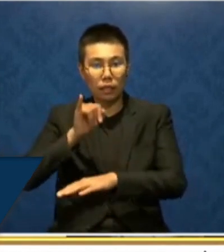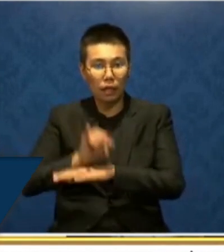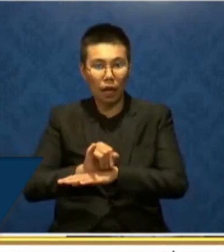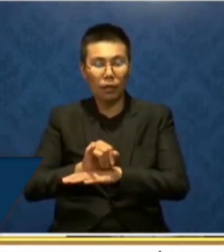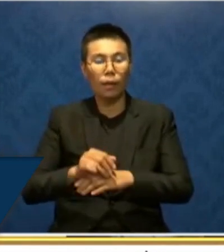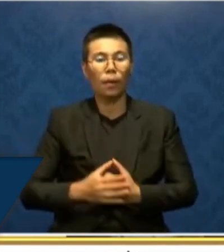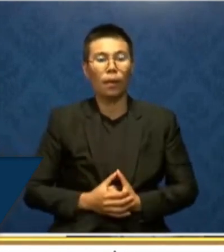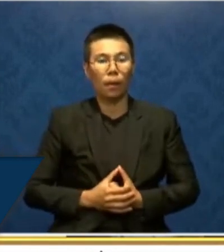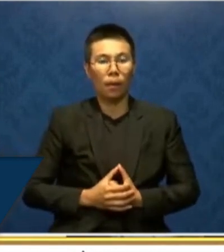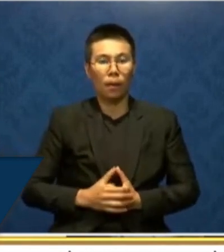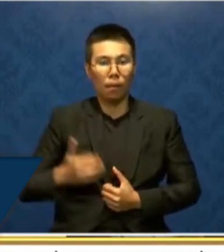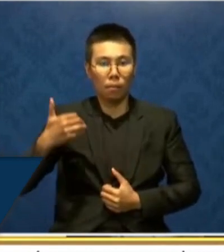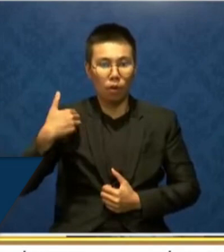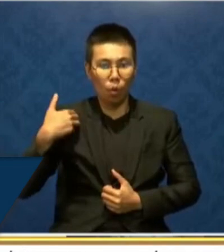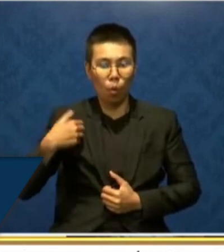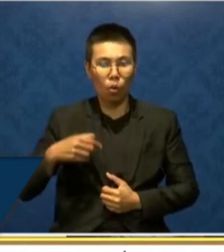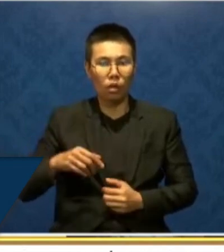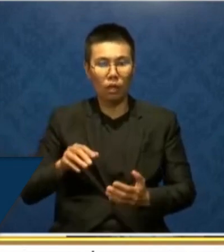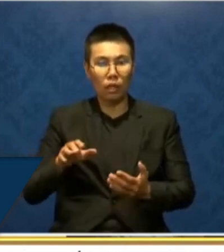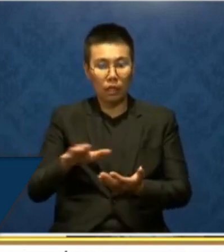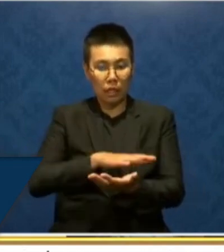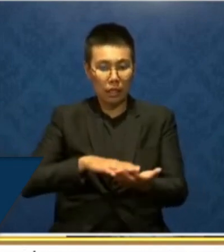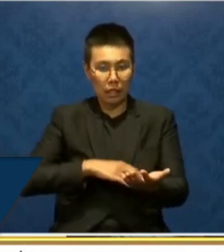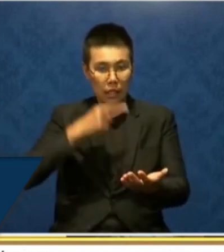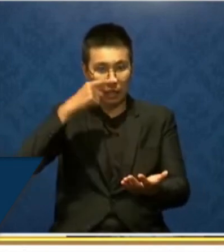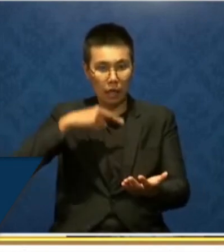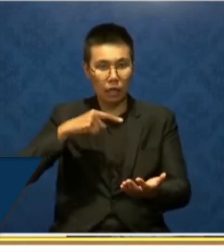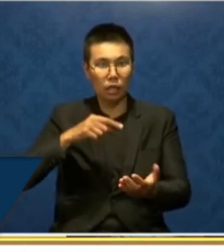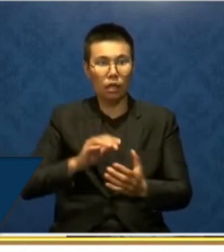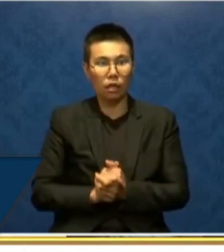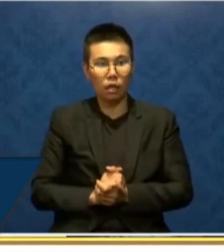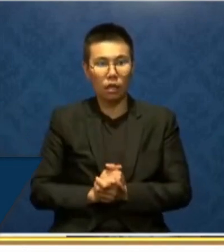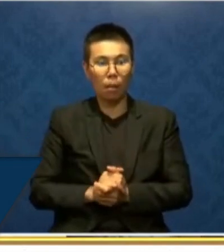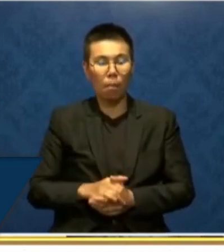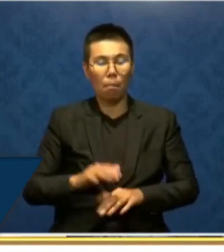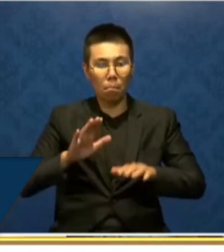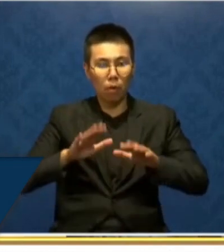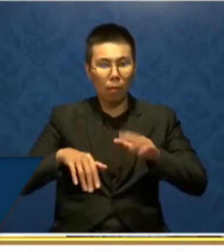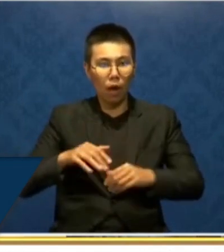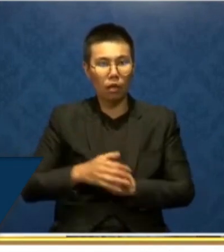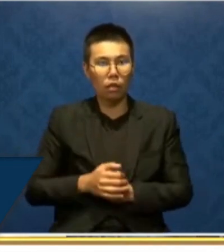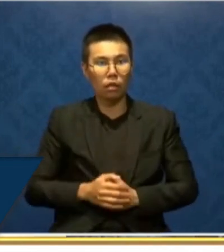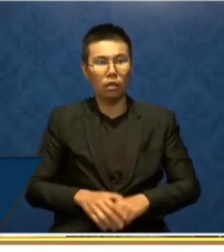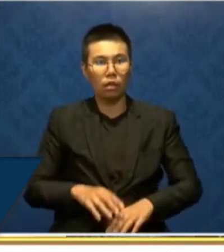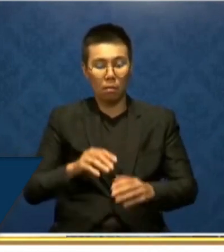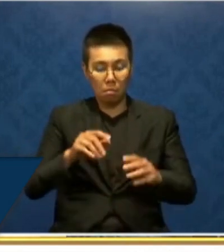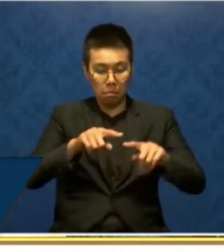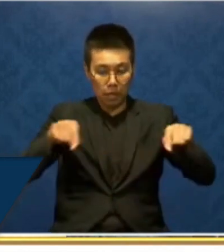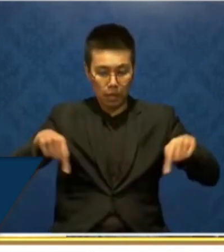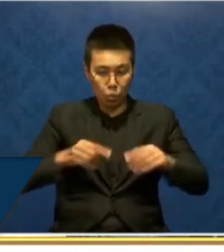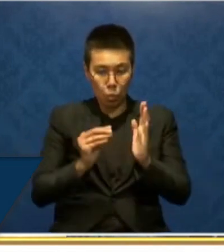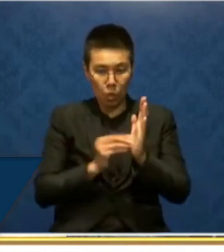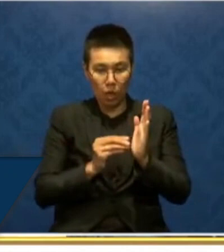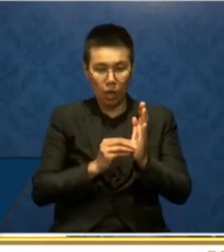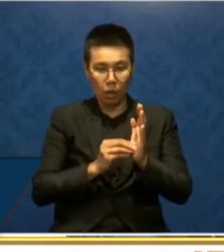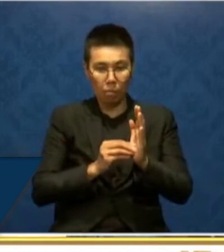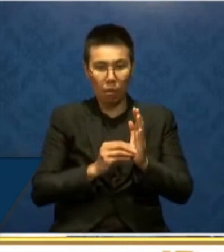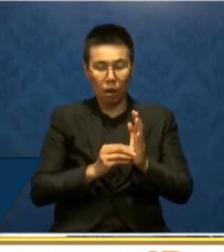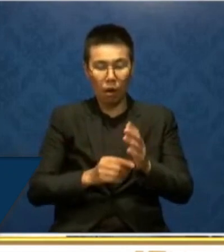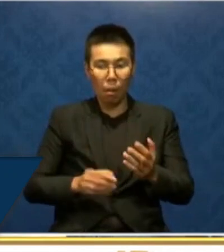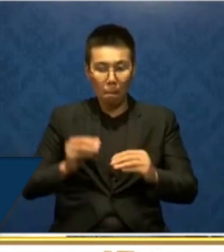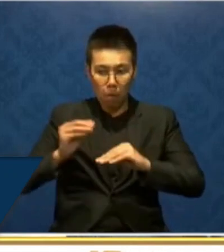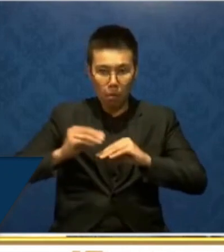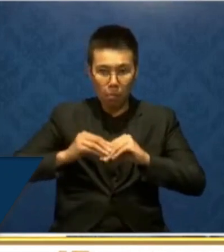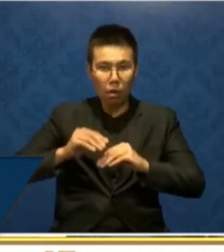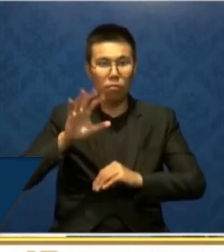ราชพัสดุทั่วประเทศหรือประมาณ5เท่าของกรุงเทพมหานครนะครับและในการถือตรงนั้น